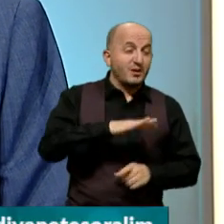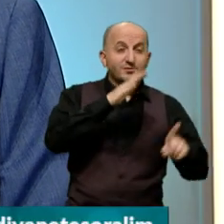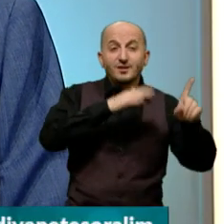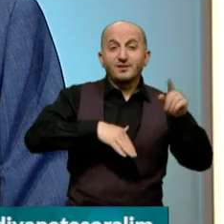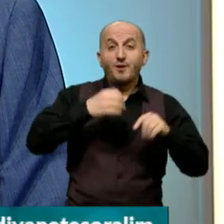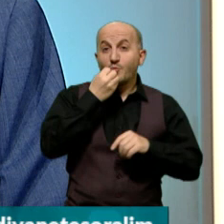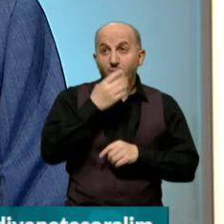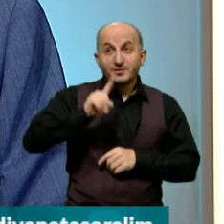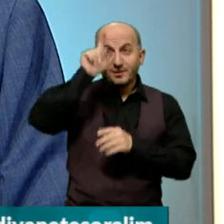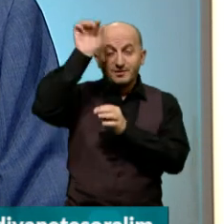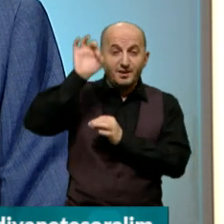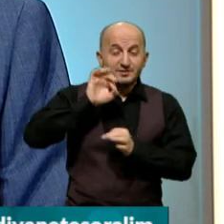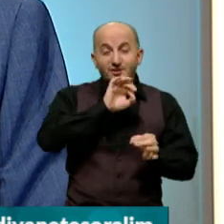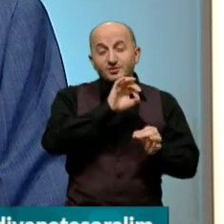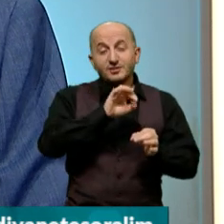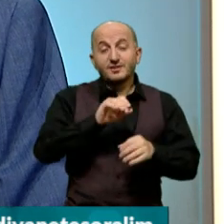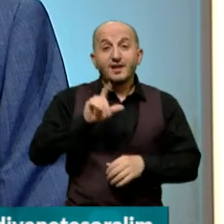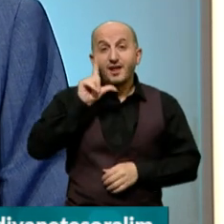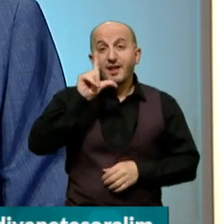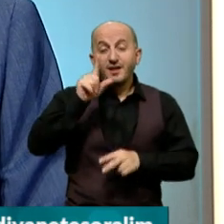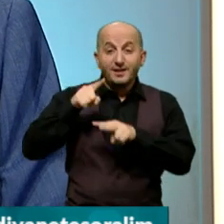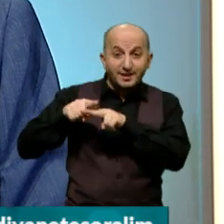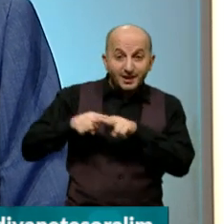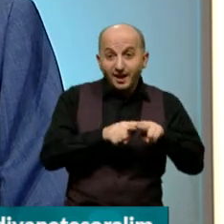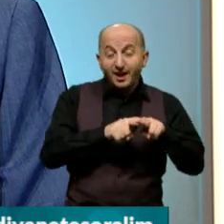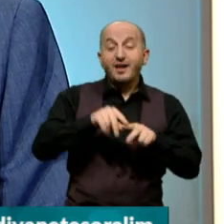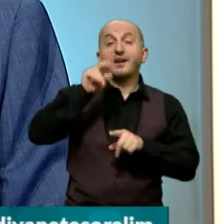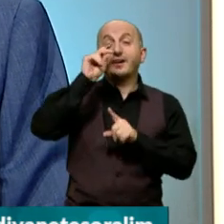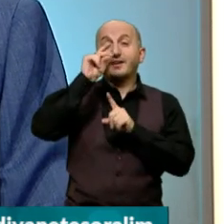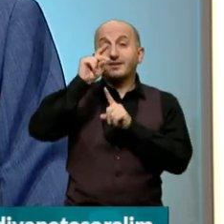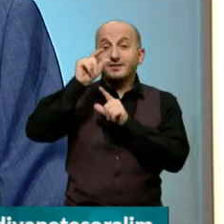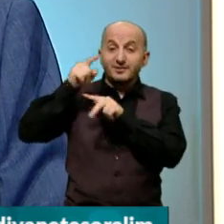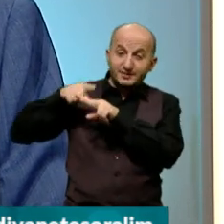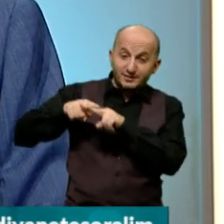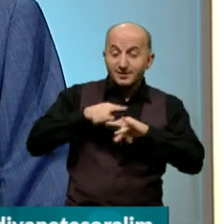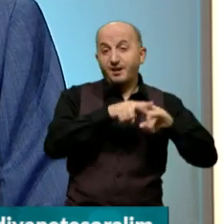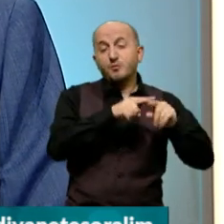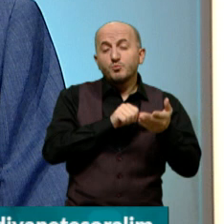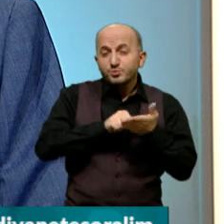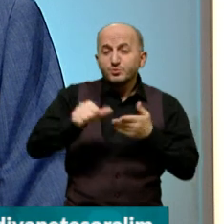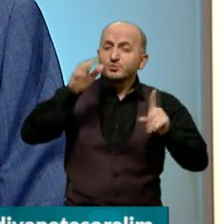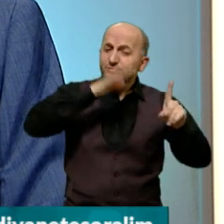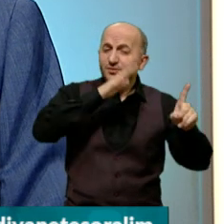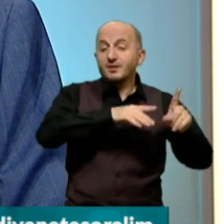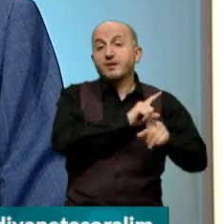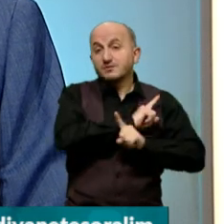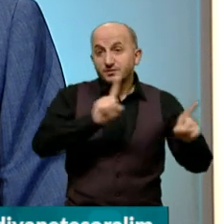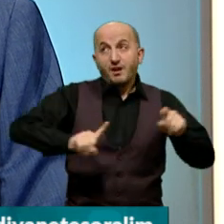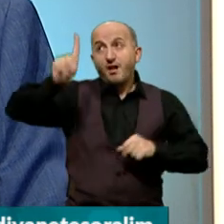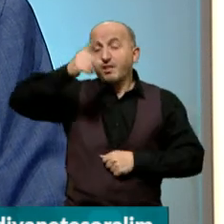Muhammedur Resulullah. La ilahe. Oradaki la bütün ilahları reddediyor. Allah'tan başka ilah